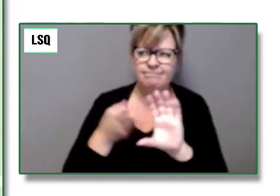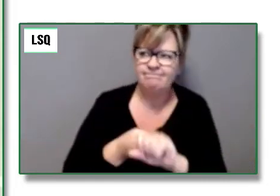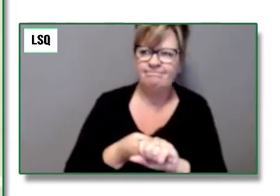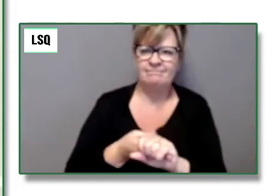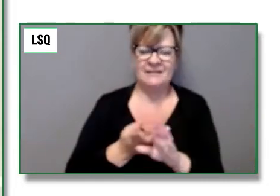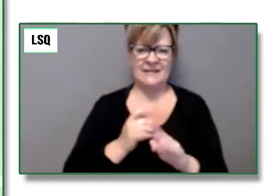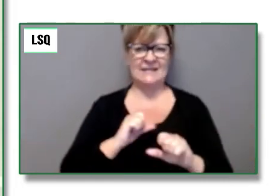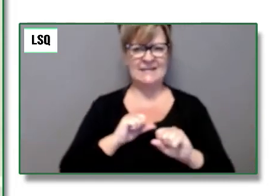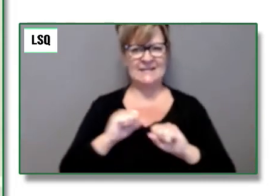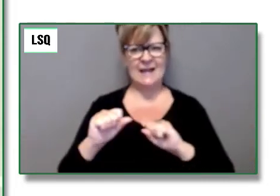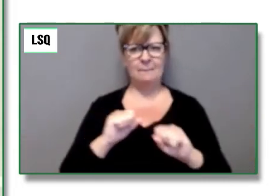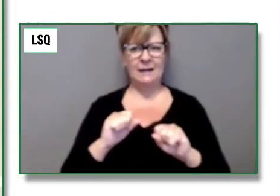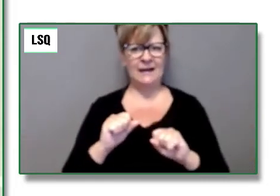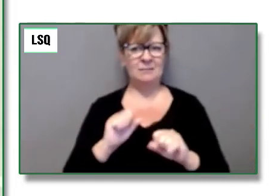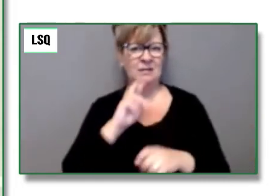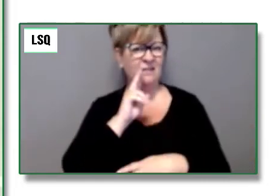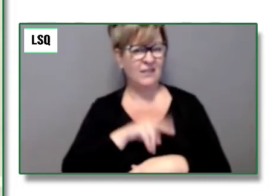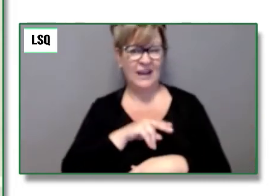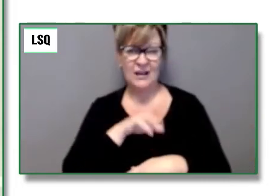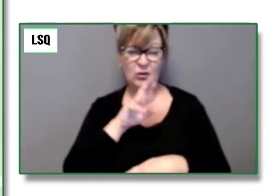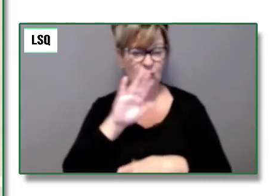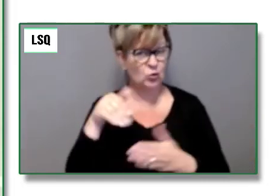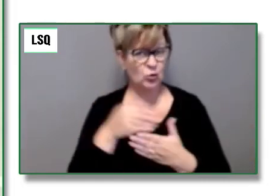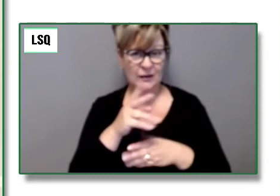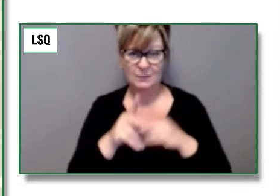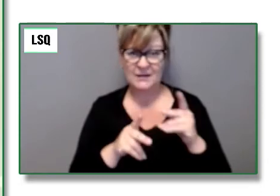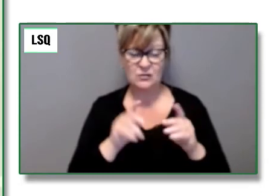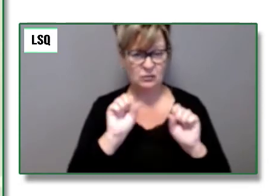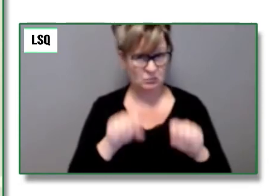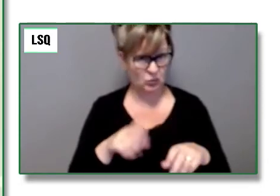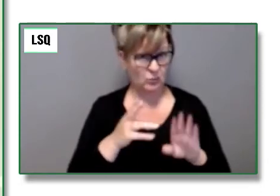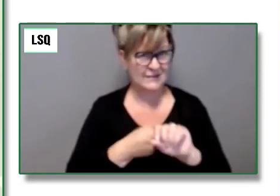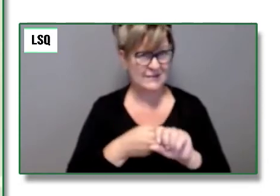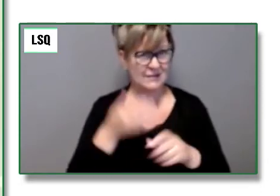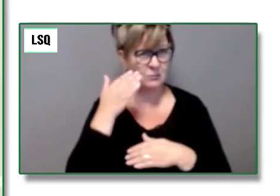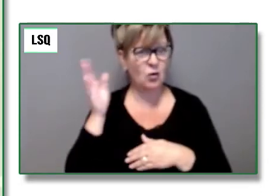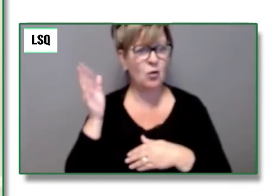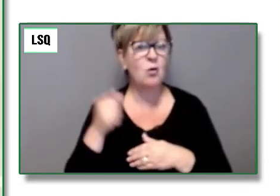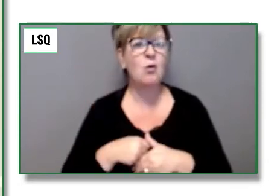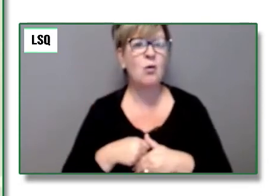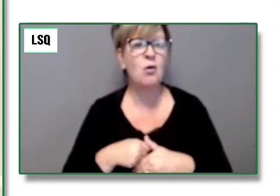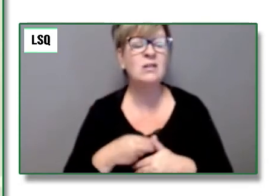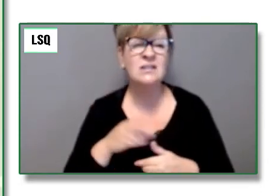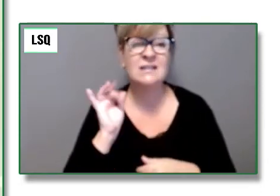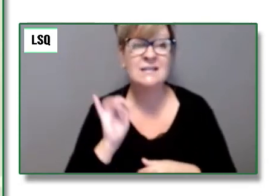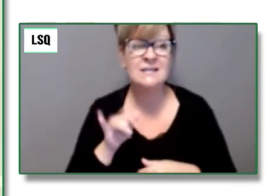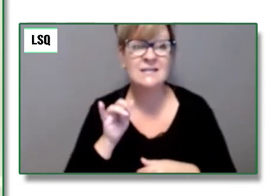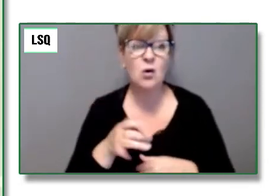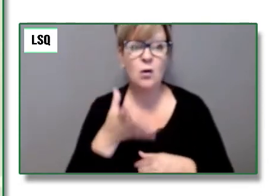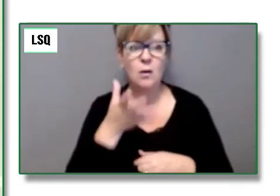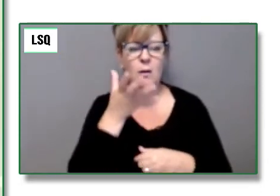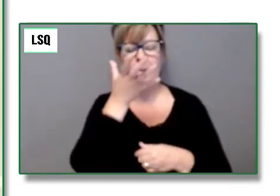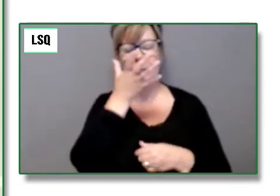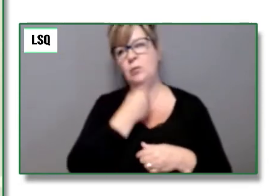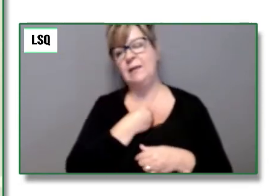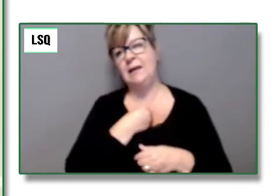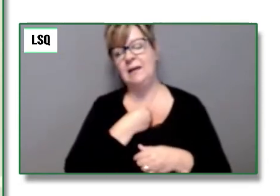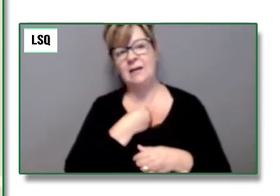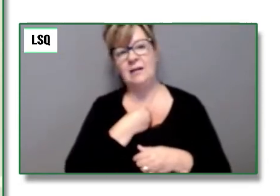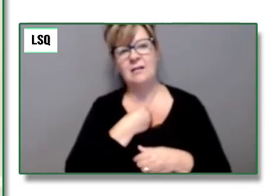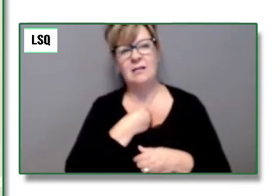beauté de qu'on peut entamer au cours des jours à venir,